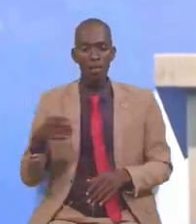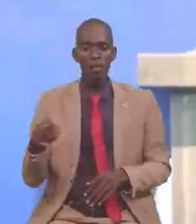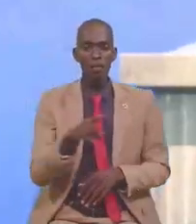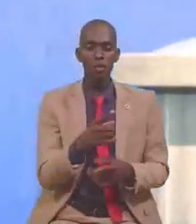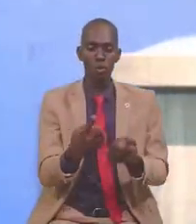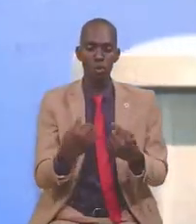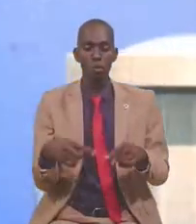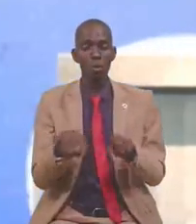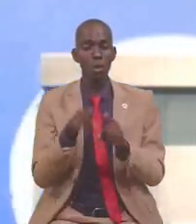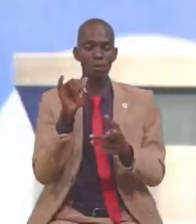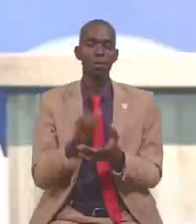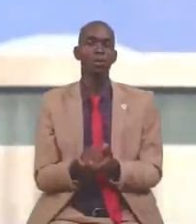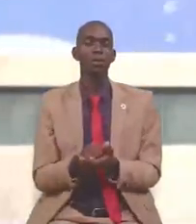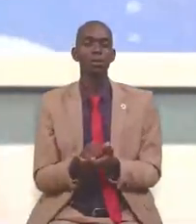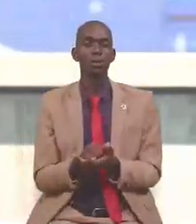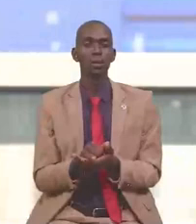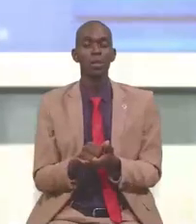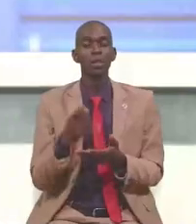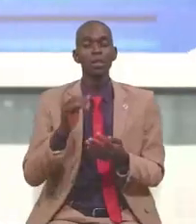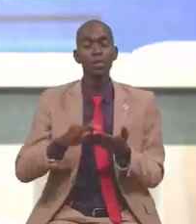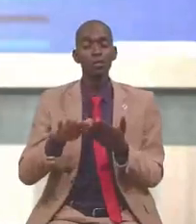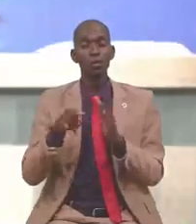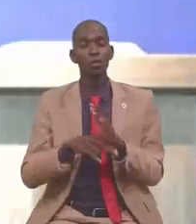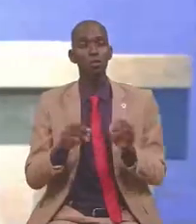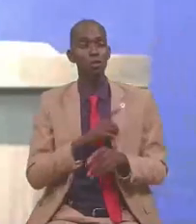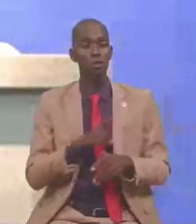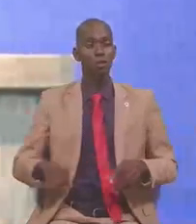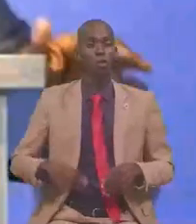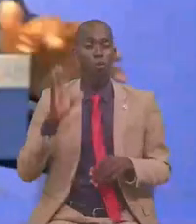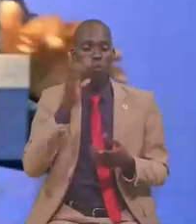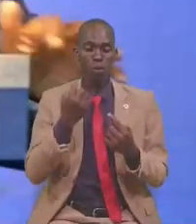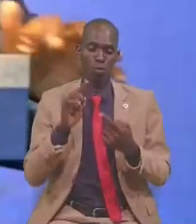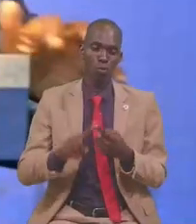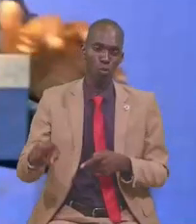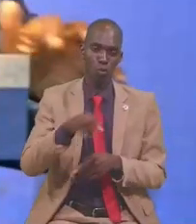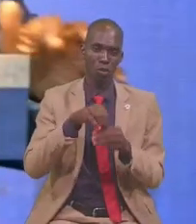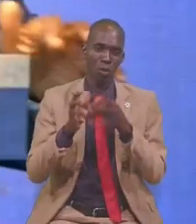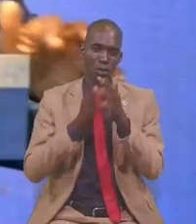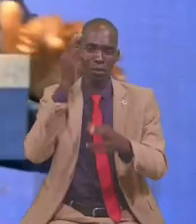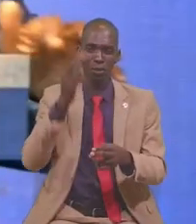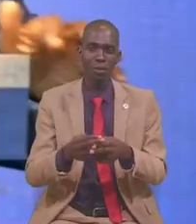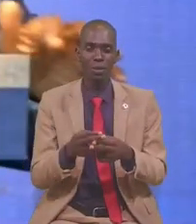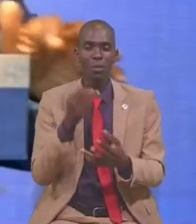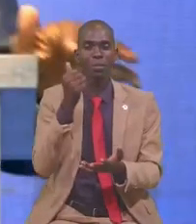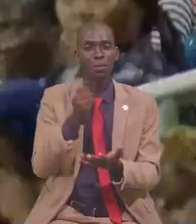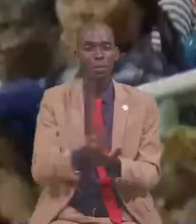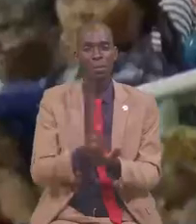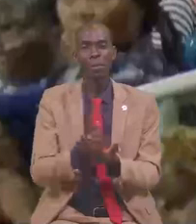cette manière, alors le pardon du Seigneur viendra à vous.